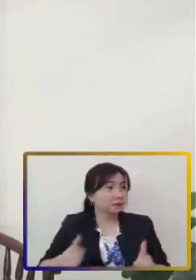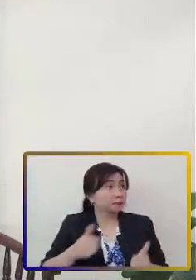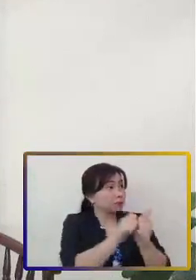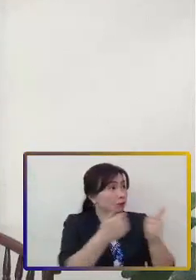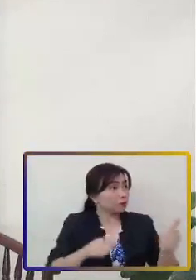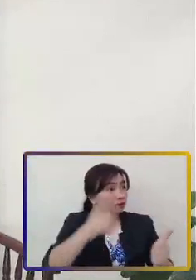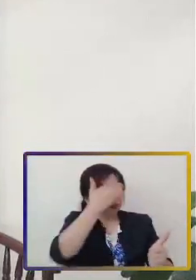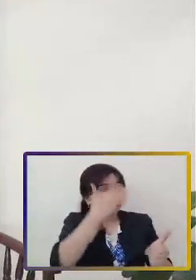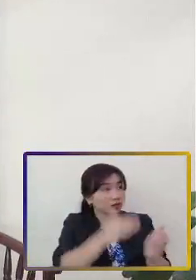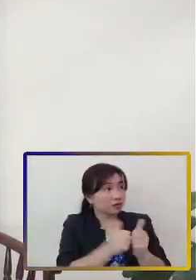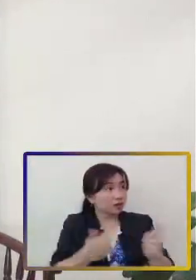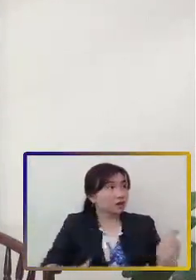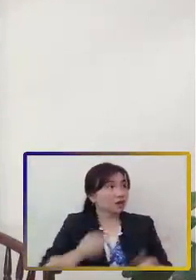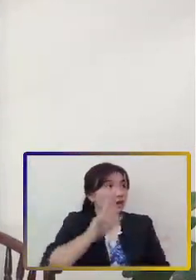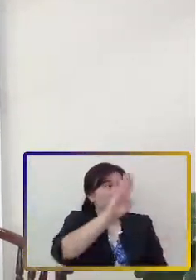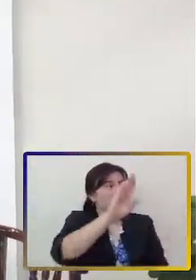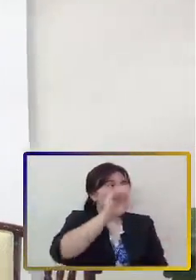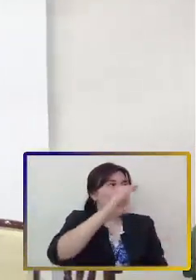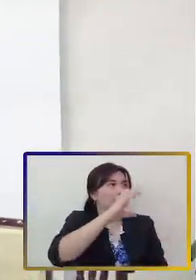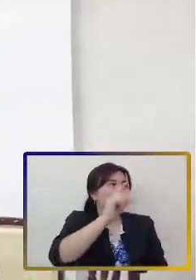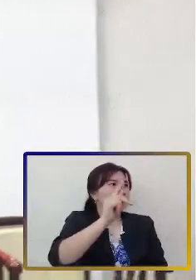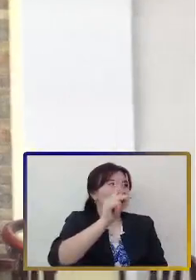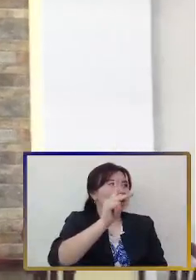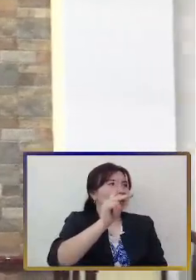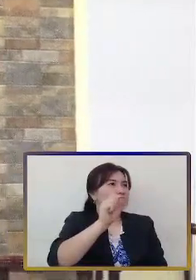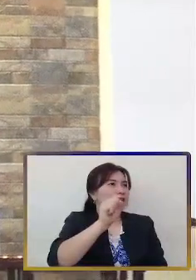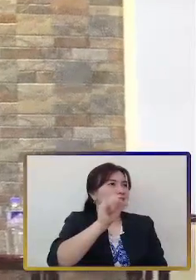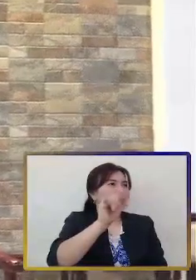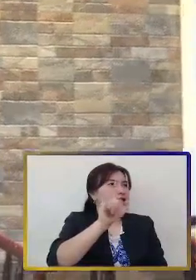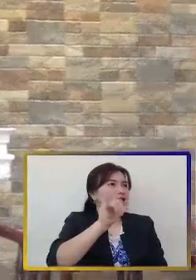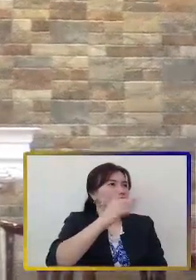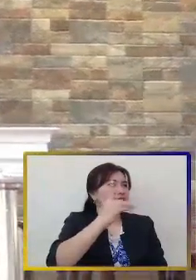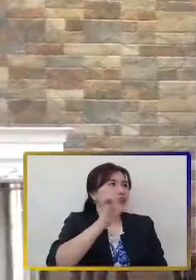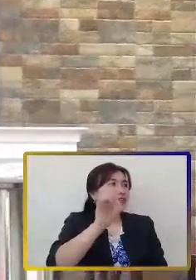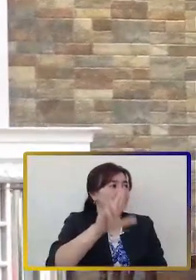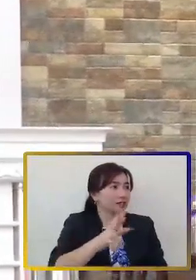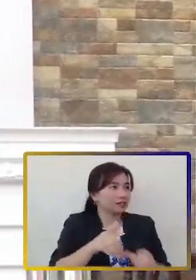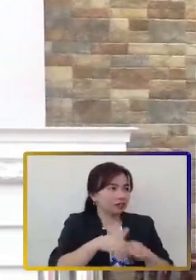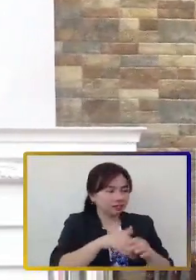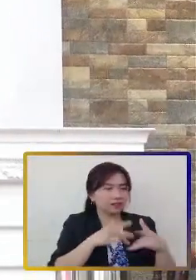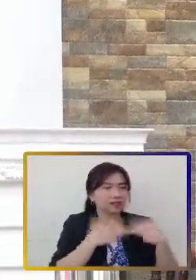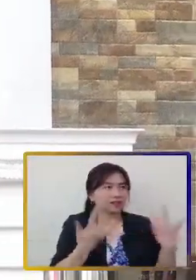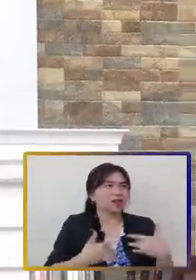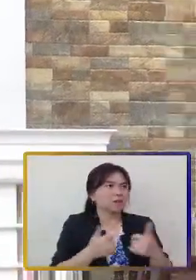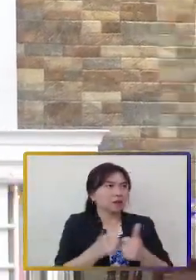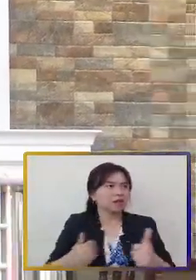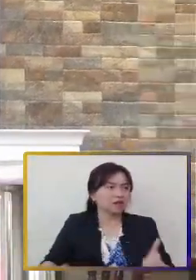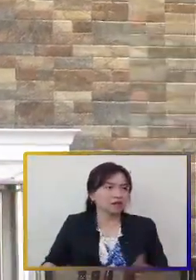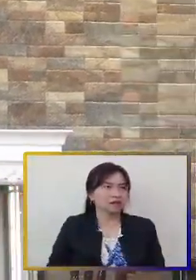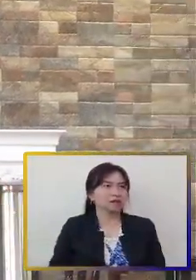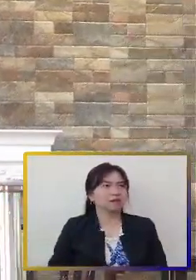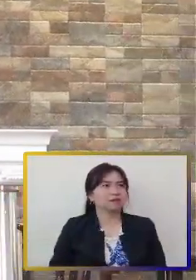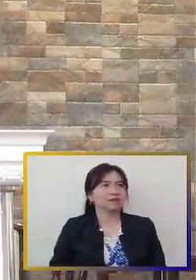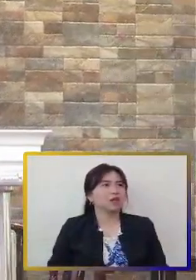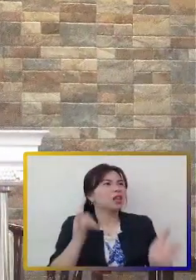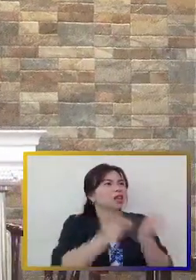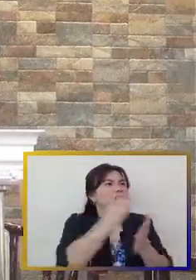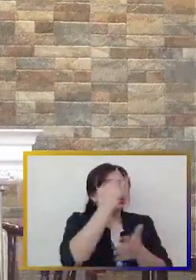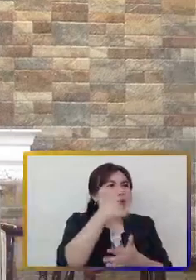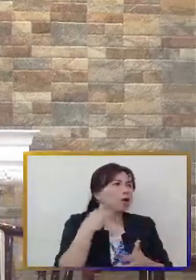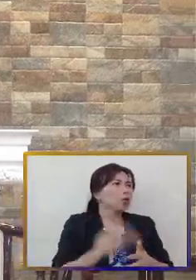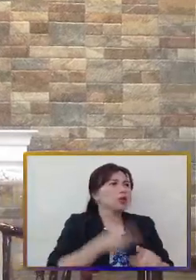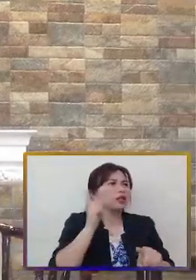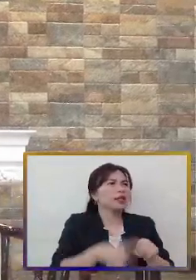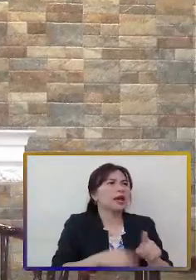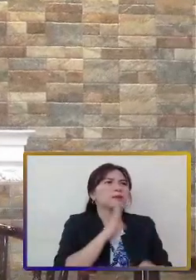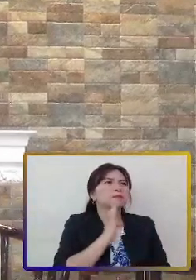backslider Kahit na hindi hindi natin pwedeng ipagmalaki yung tagal natin sa simbahan mga kapatid Sabi ko nga po sa inyo anong panlasa